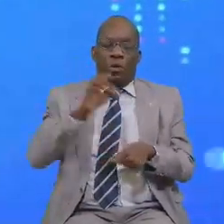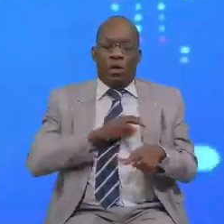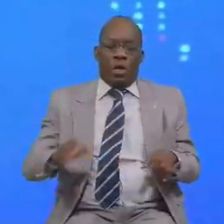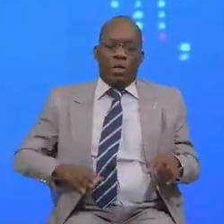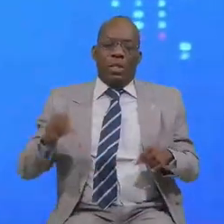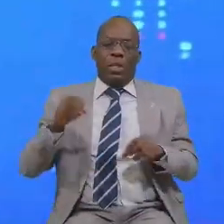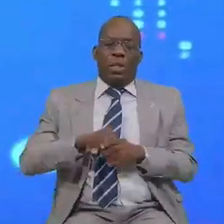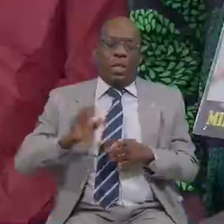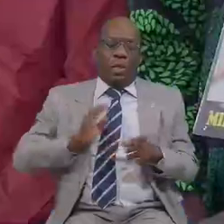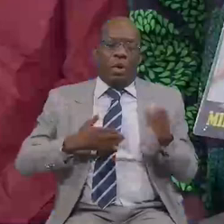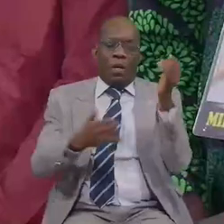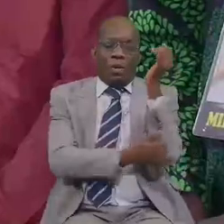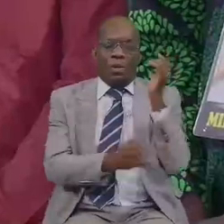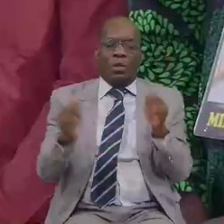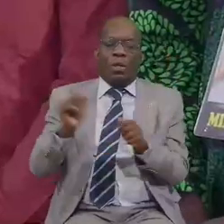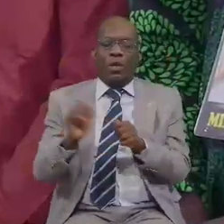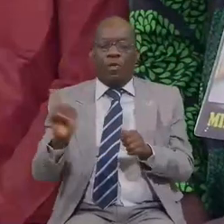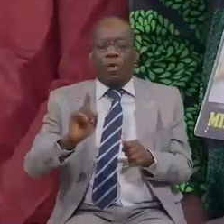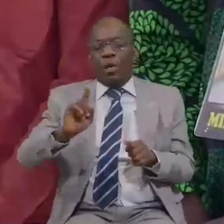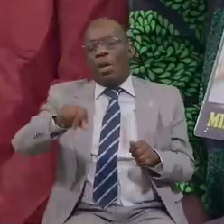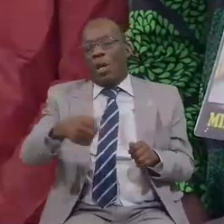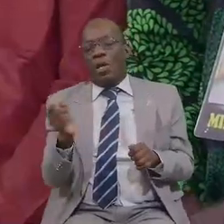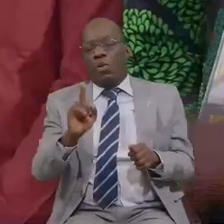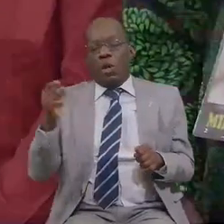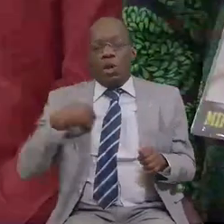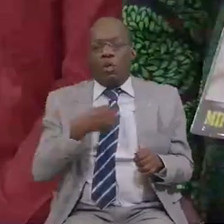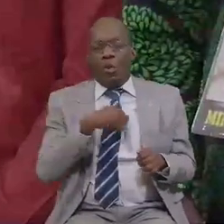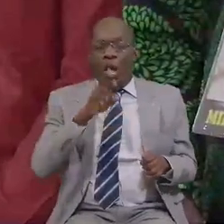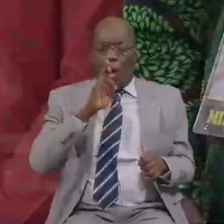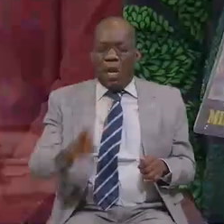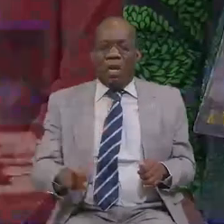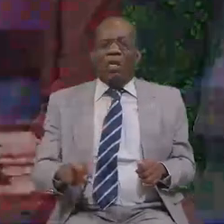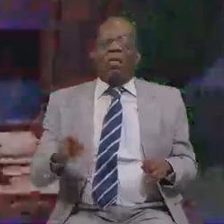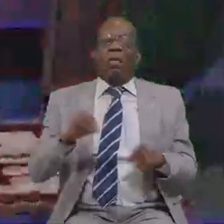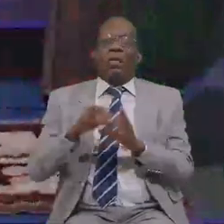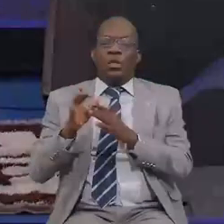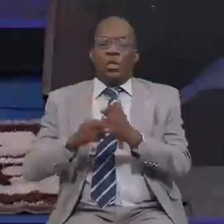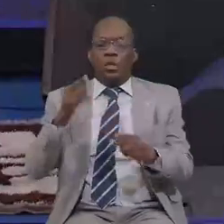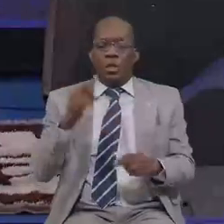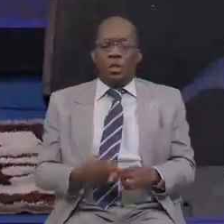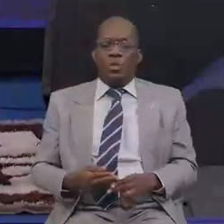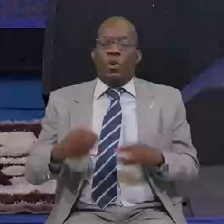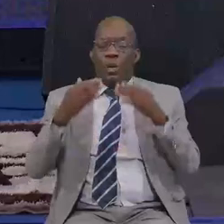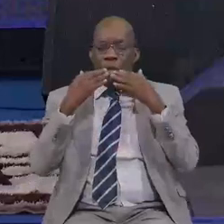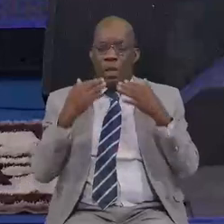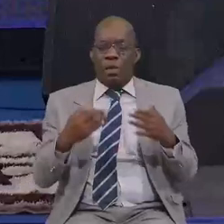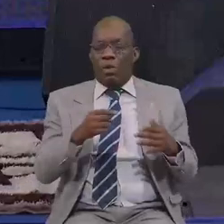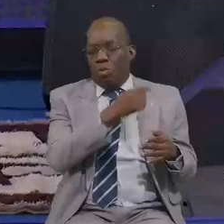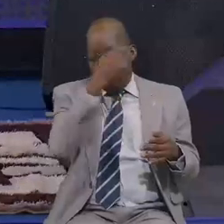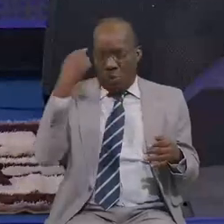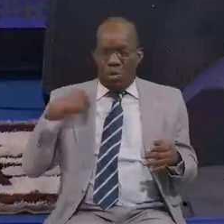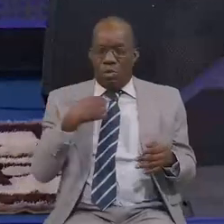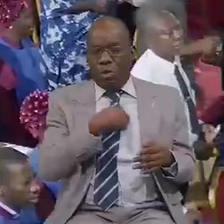au nom de Jésus. Nous te remercions parce que nous savons que tu as exaucé. Au nom de Jésus,